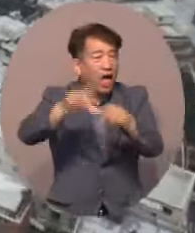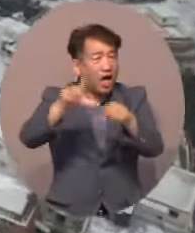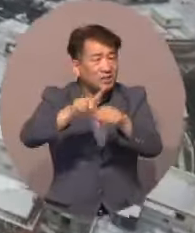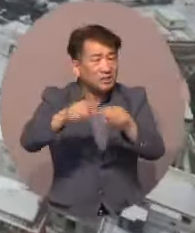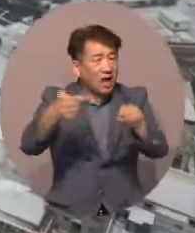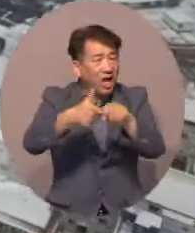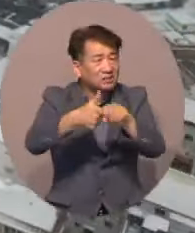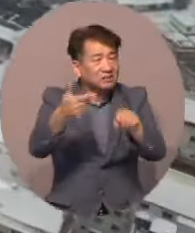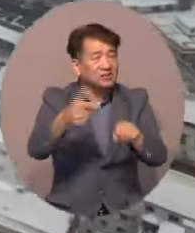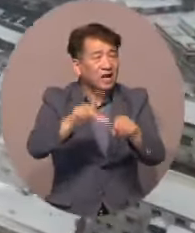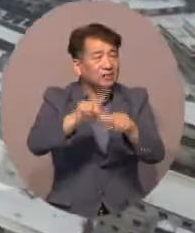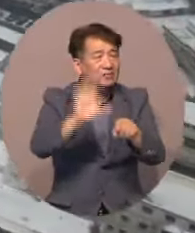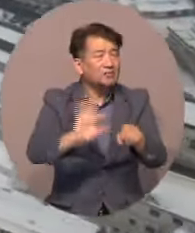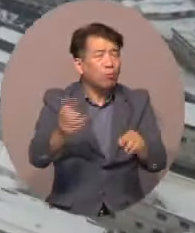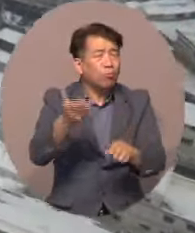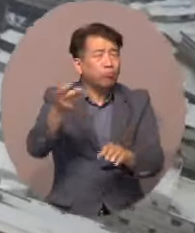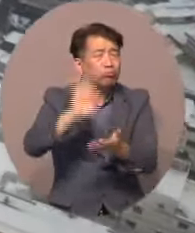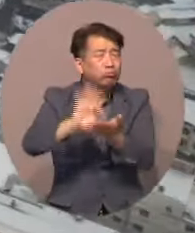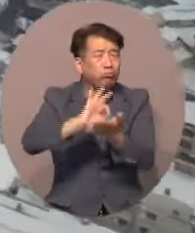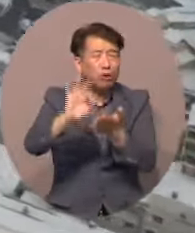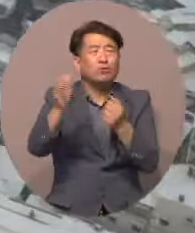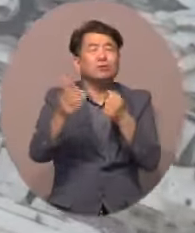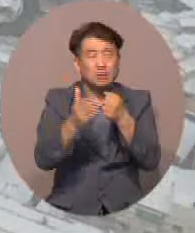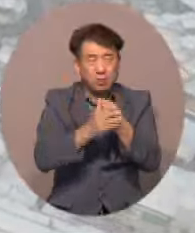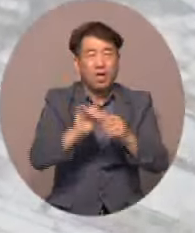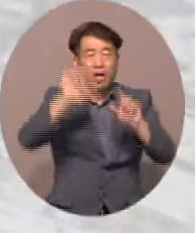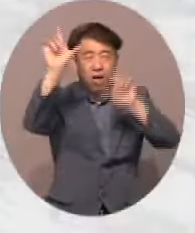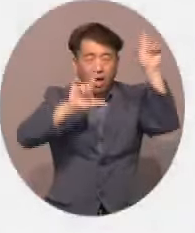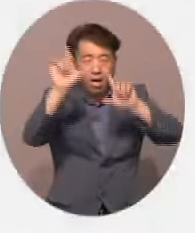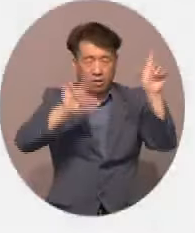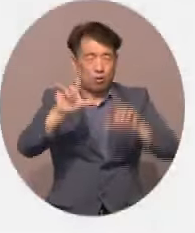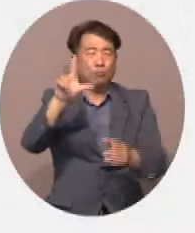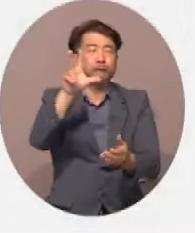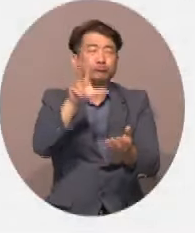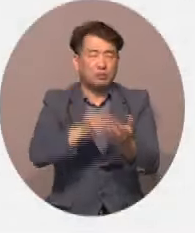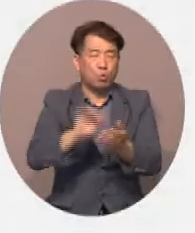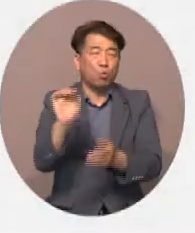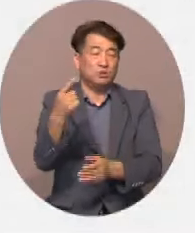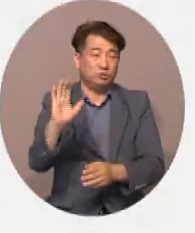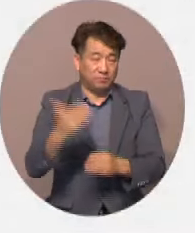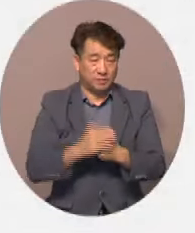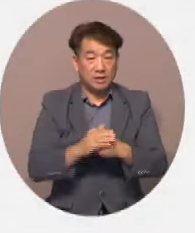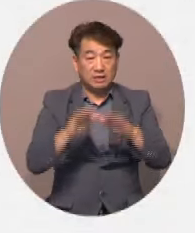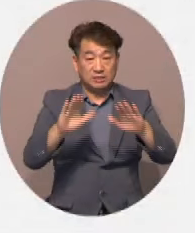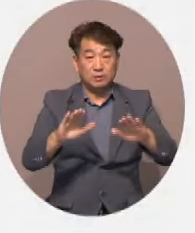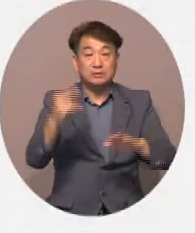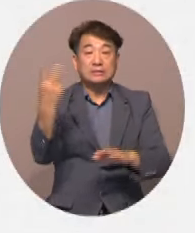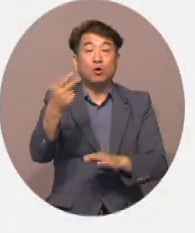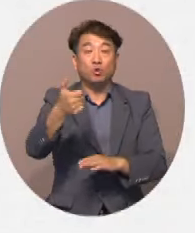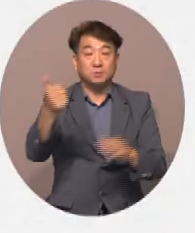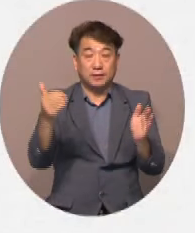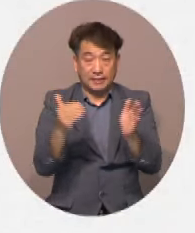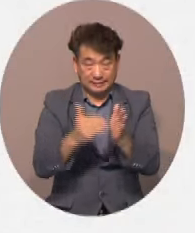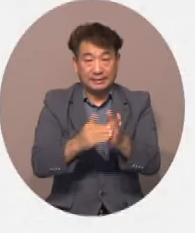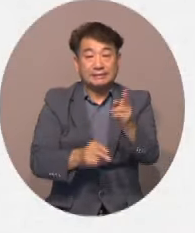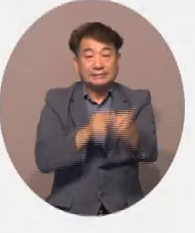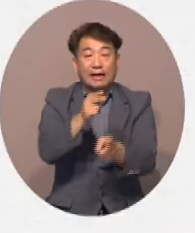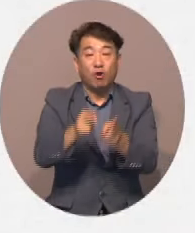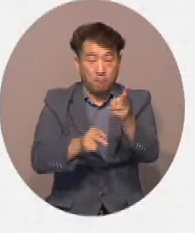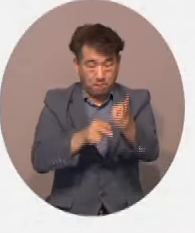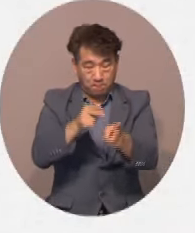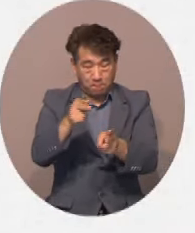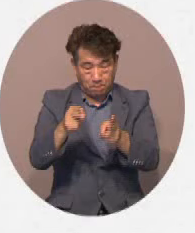재난이 더 잦아지고 강해지는 원인으로 꼽힙니다. 오는 2050년까지 산업에너지 100%를